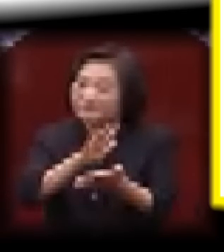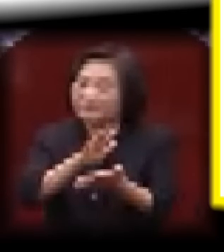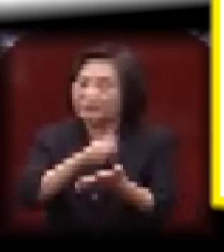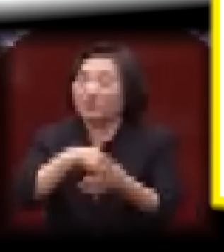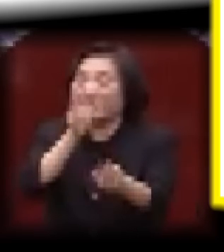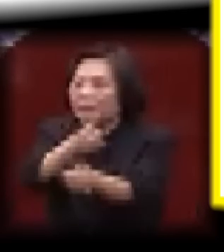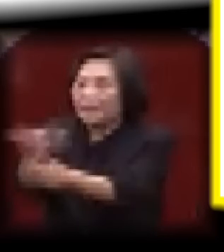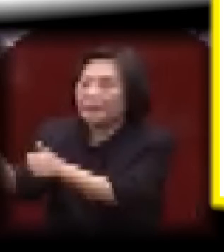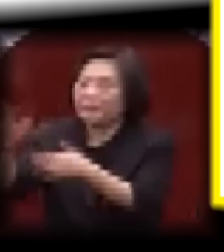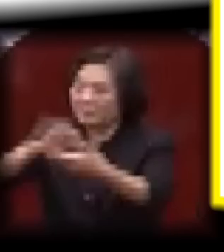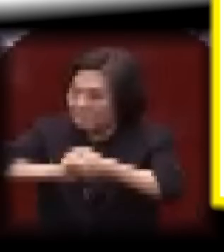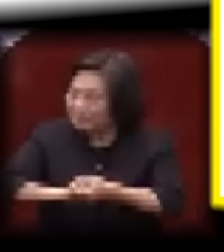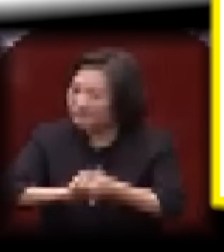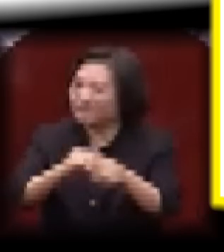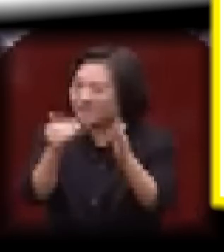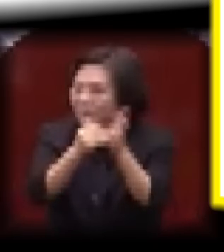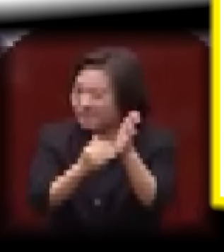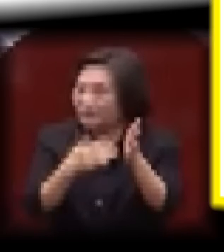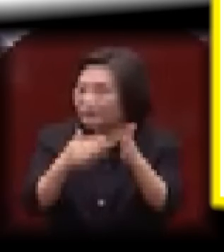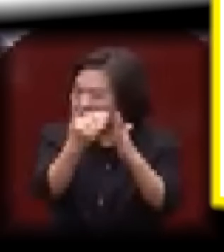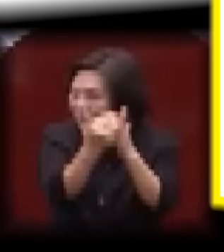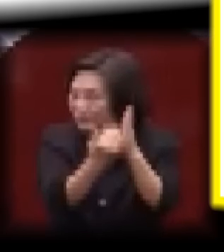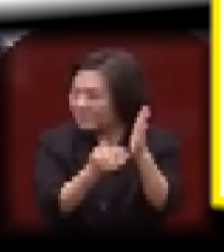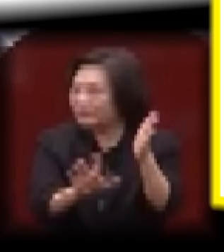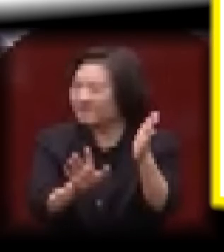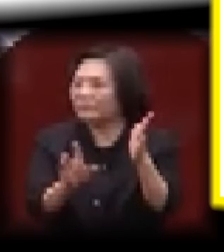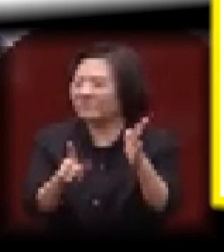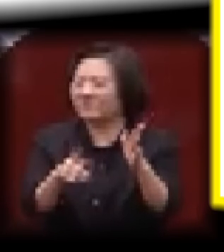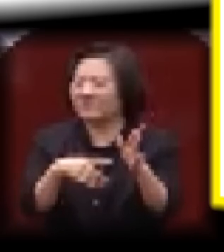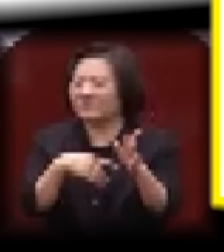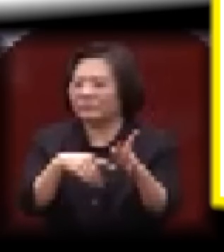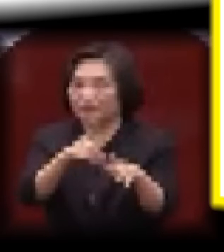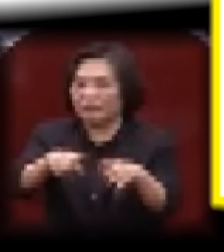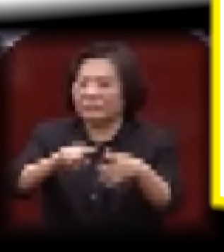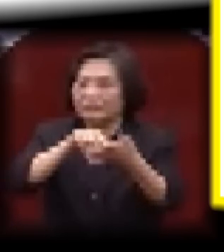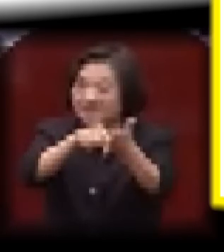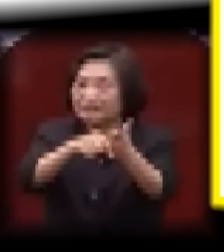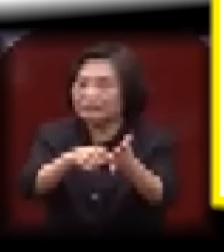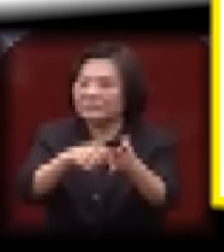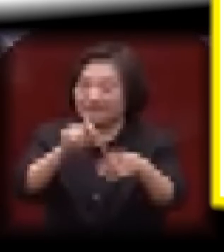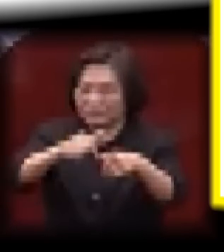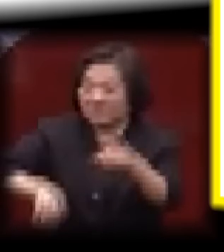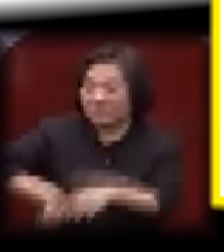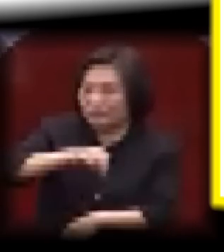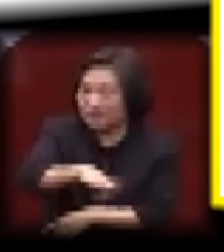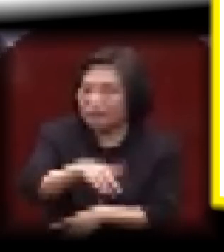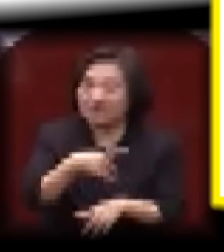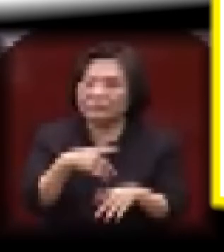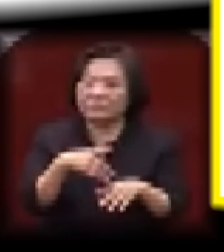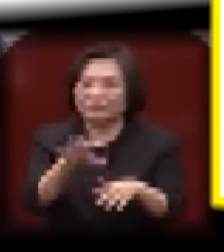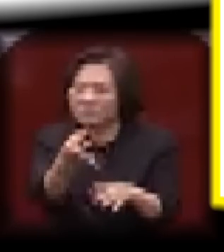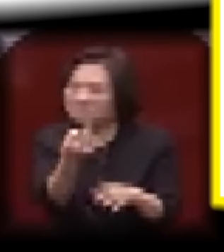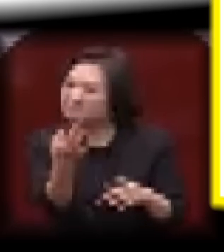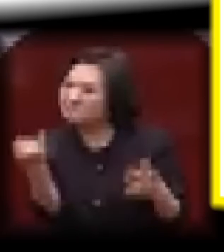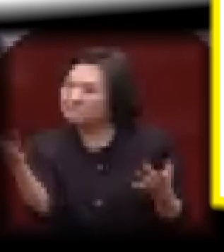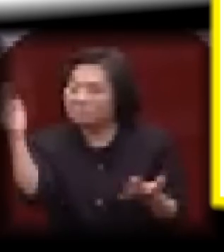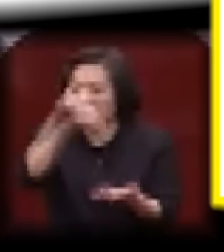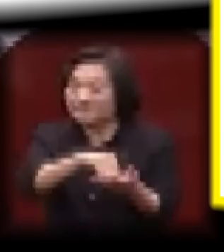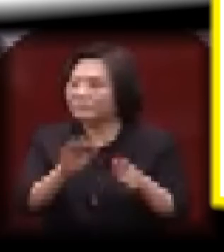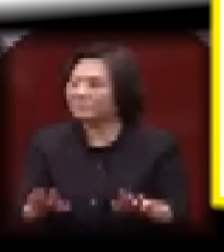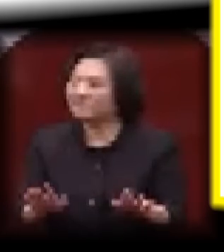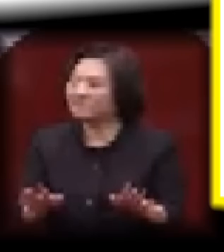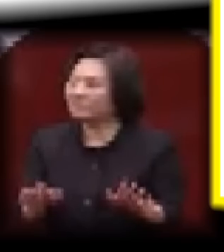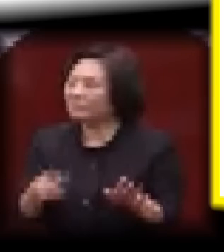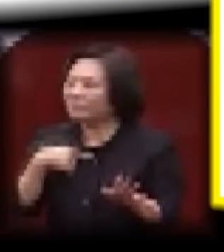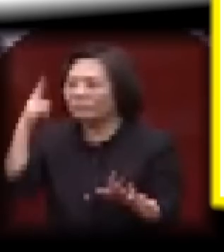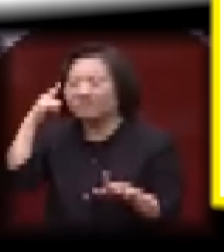决标以后排出顺序以后，关于这个申请人的财务能力的疑问一直到现在为止这